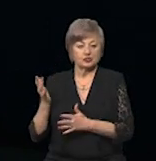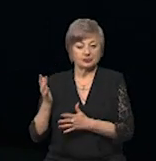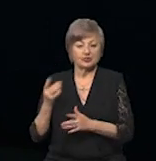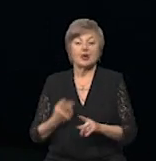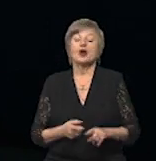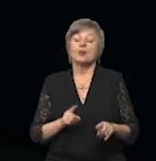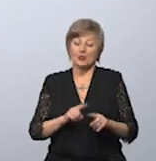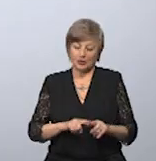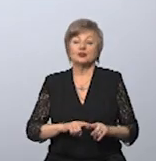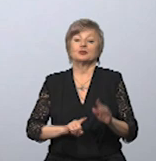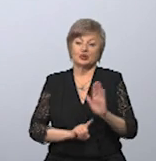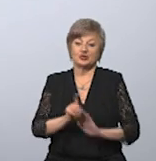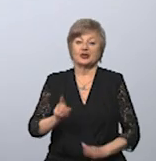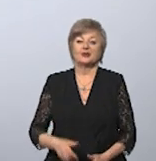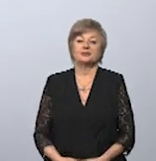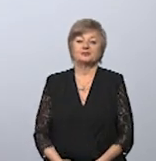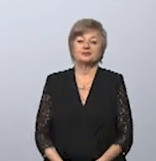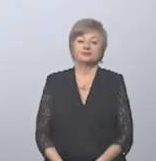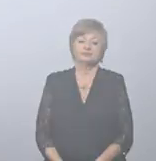Тож, поїхали!